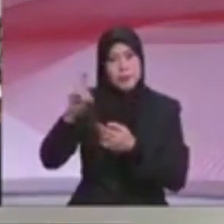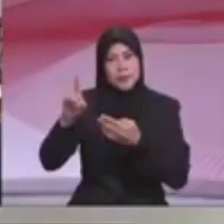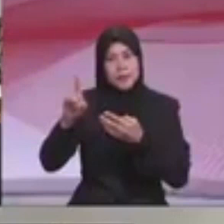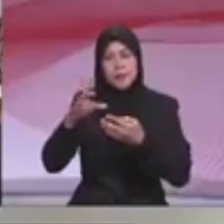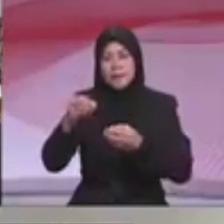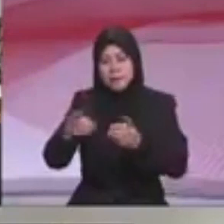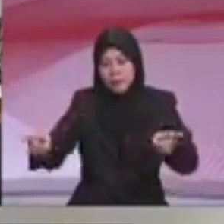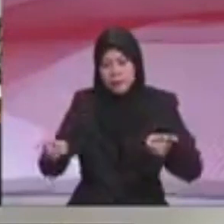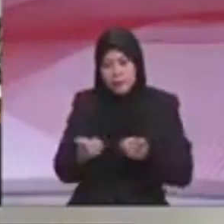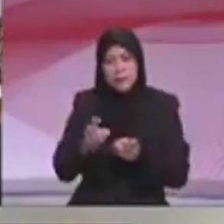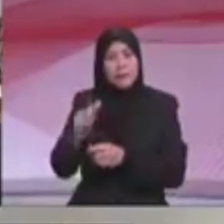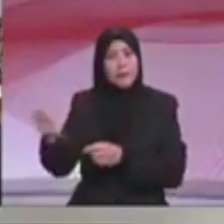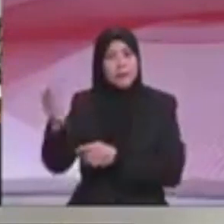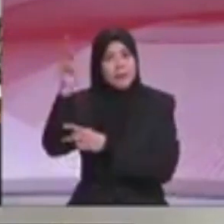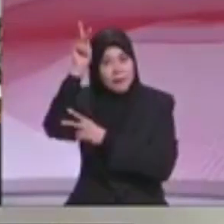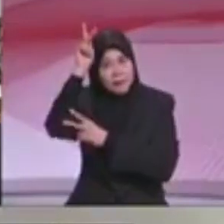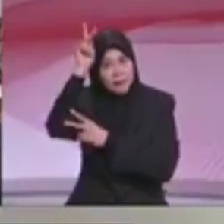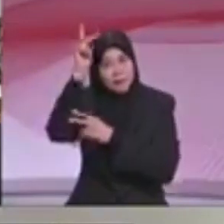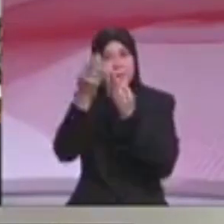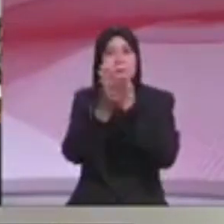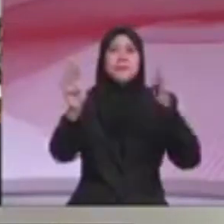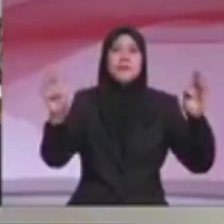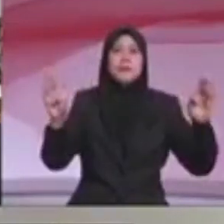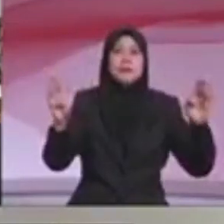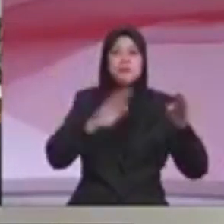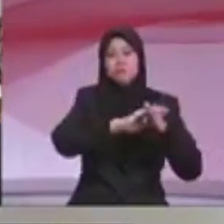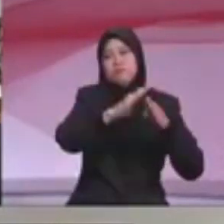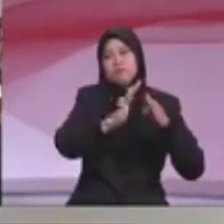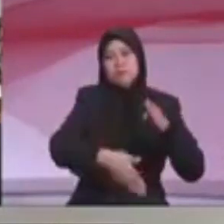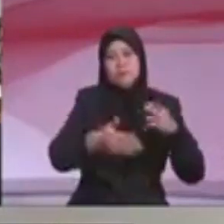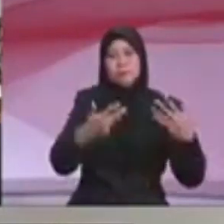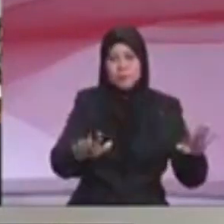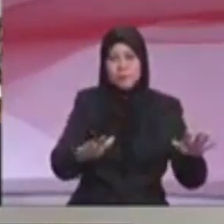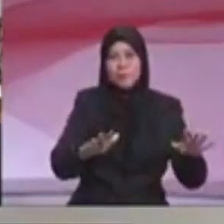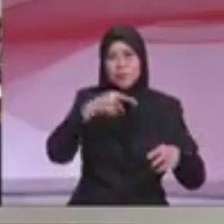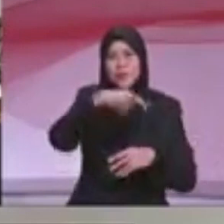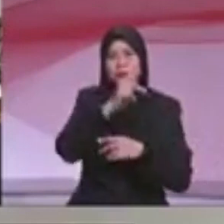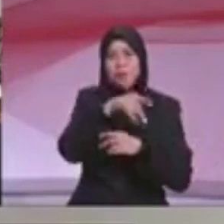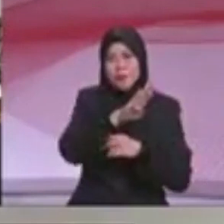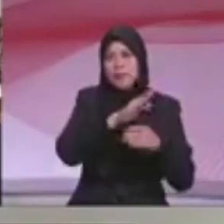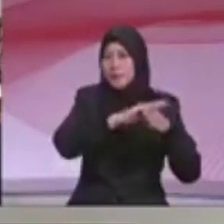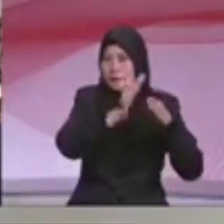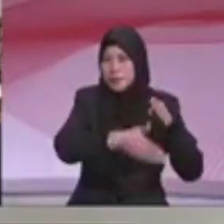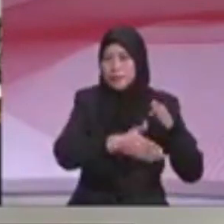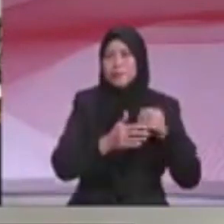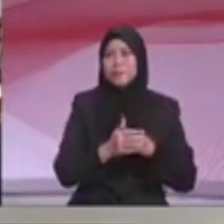seluruh daerah lain di negeri Kelantan adalah bebas daripada PKPB, ditamatkan